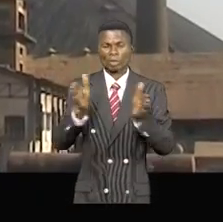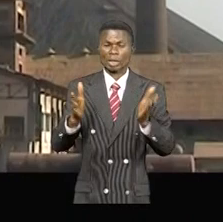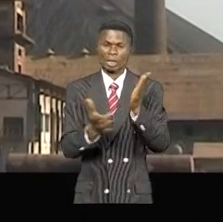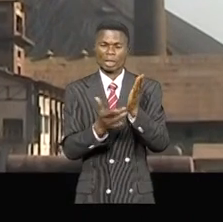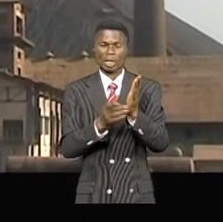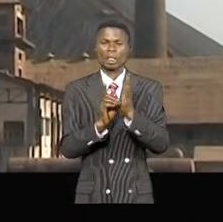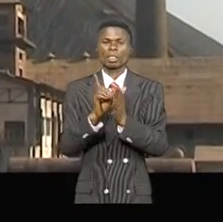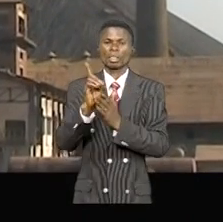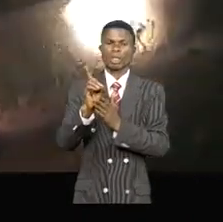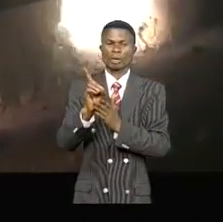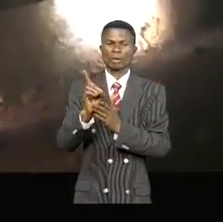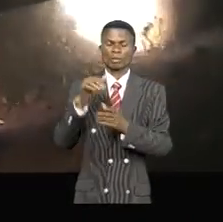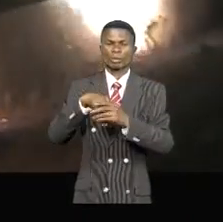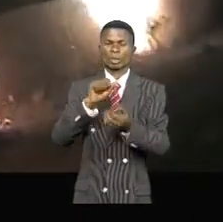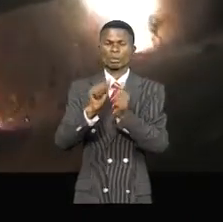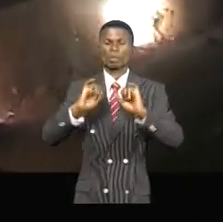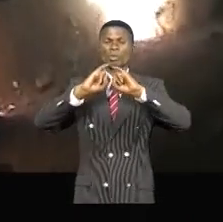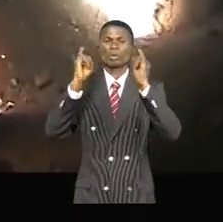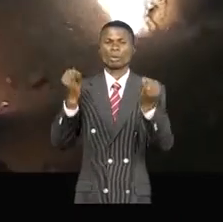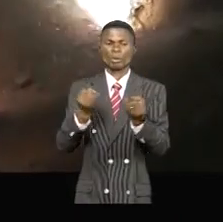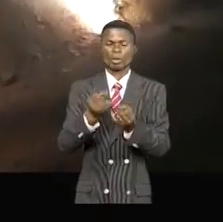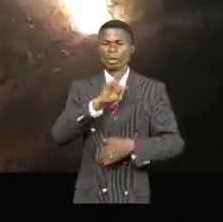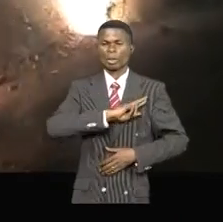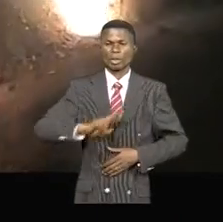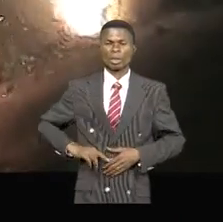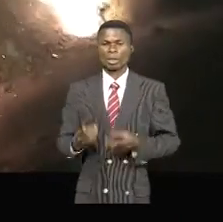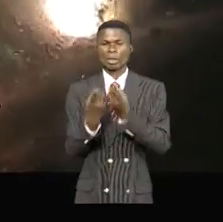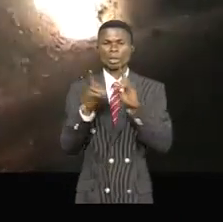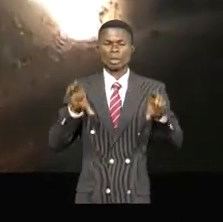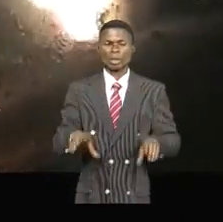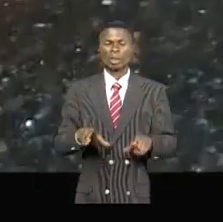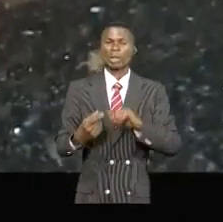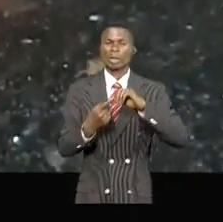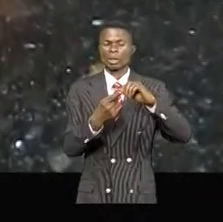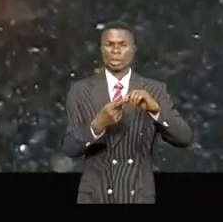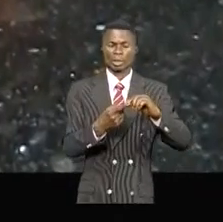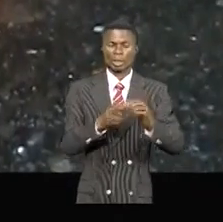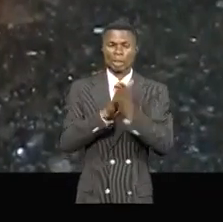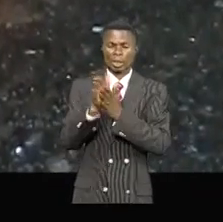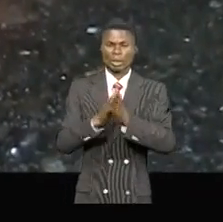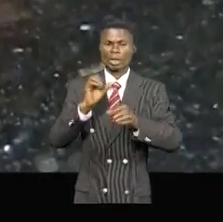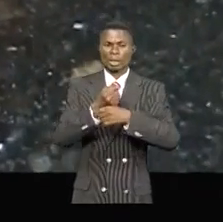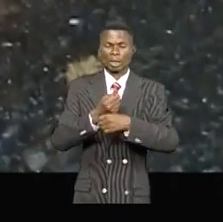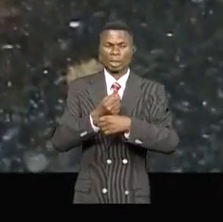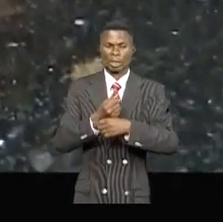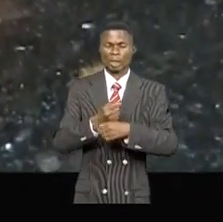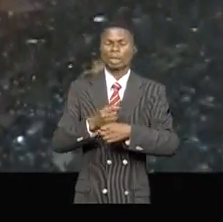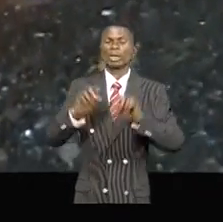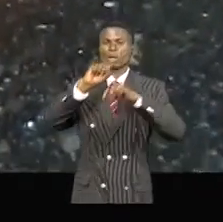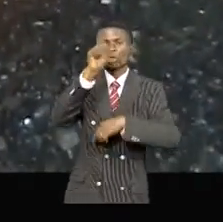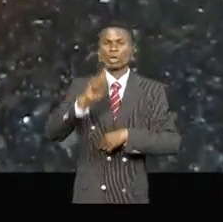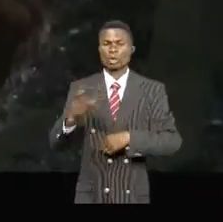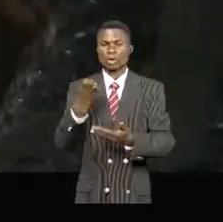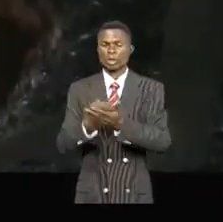de développement dans les secteurs industriels de la République démocratique du Congo est principalement axée sur la création des zones économiques